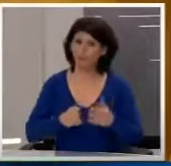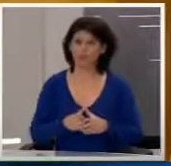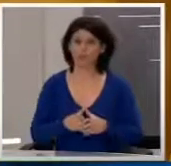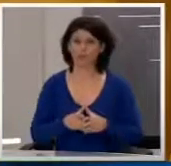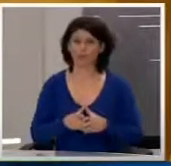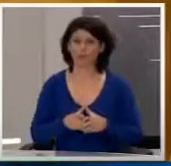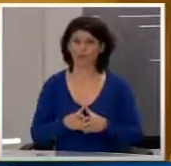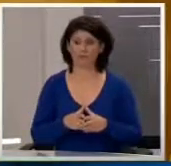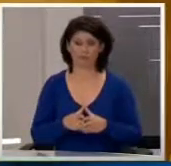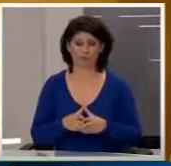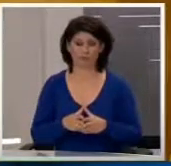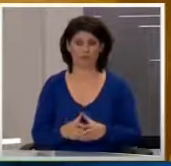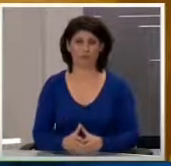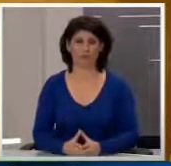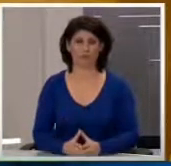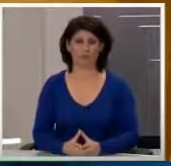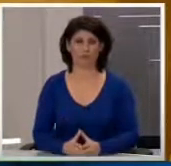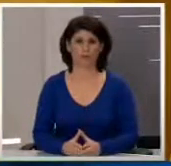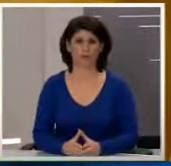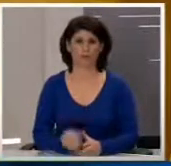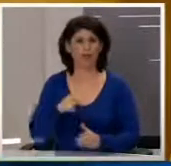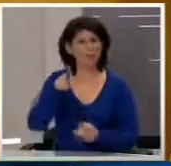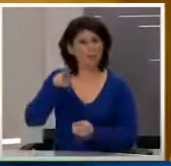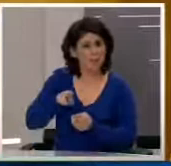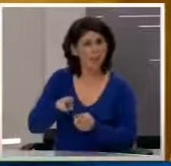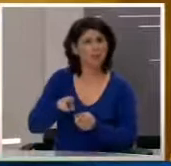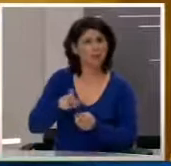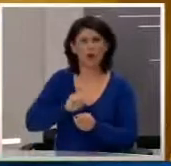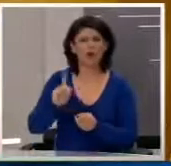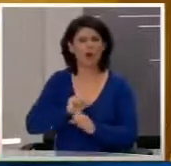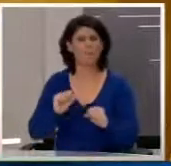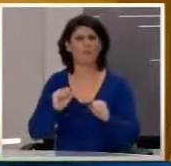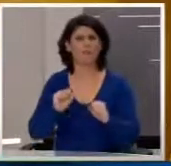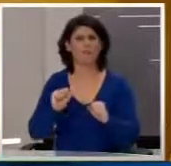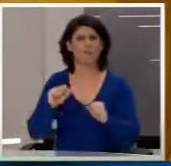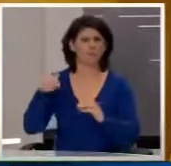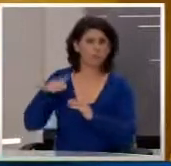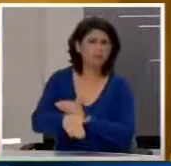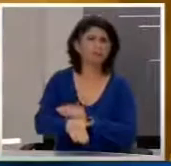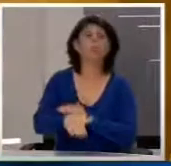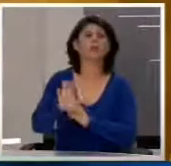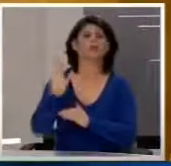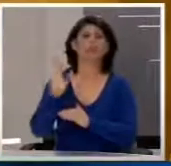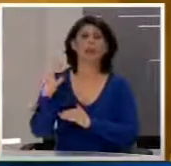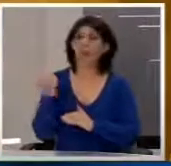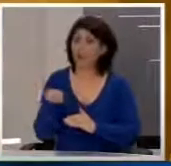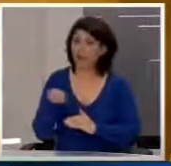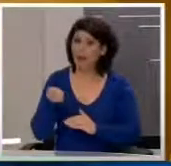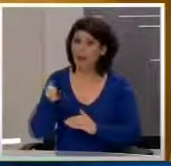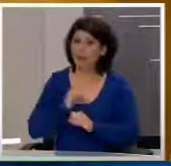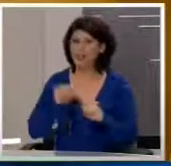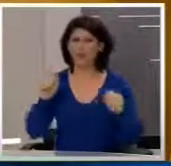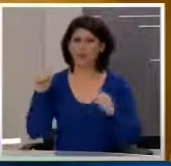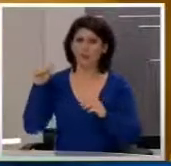αυτή η μείωση να μην γίνει με έναν απότομο τρόπο. Διότι αν γινόταν με έναν απότομο τρόπο, κυρίες και κύριοι